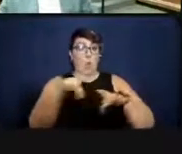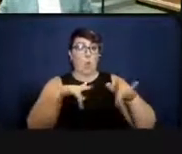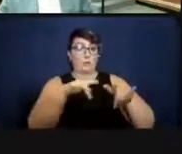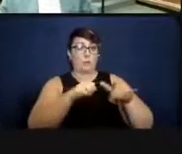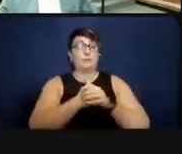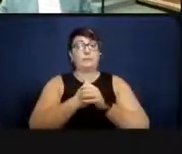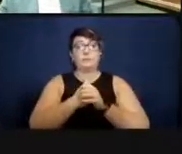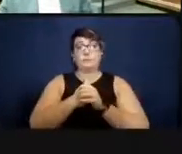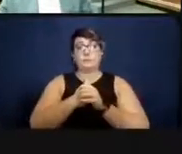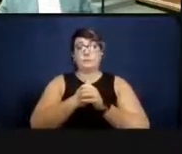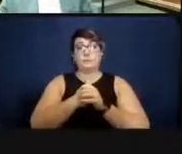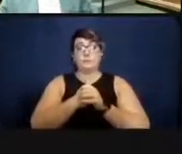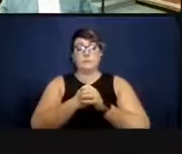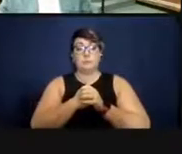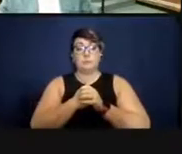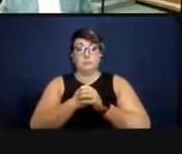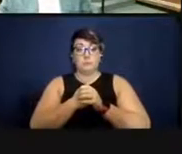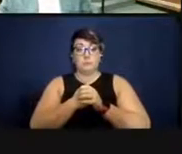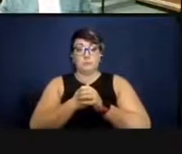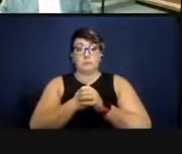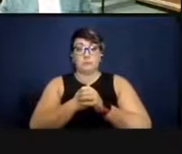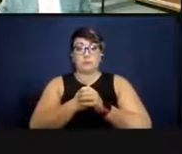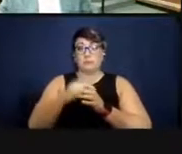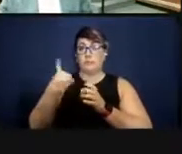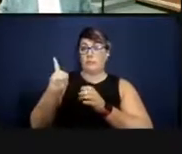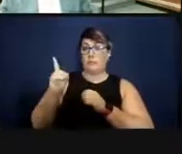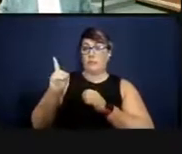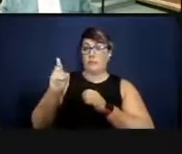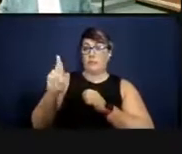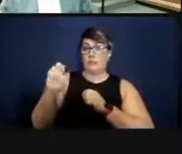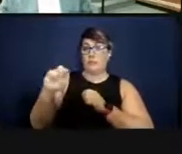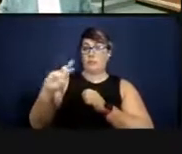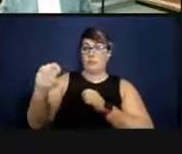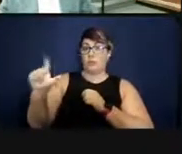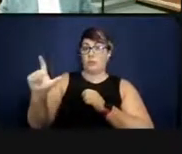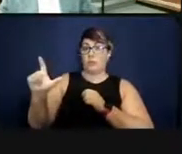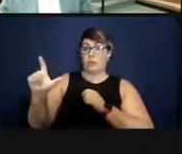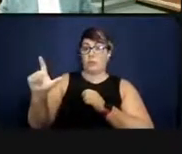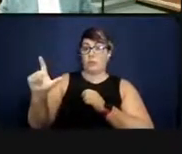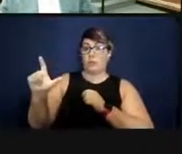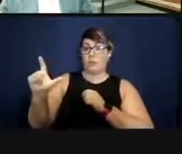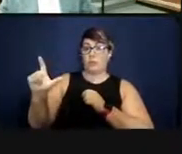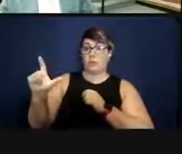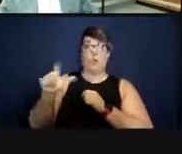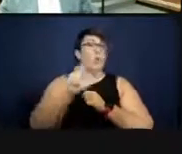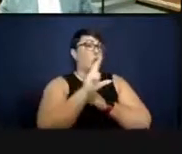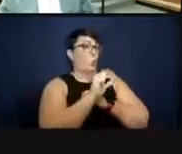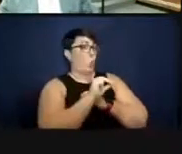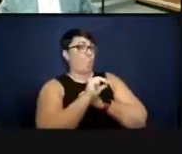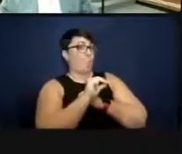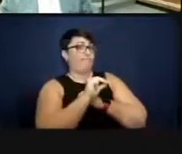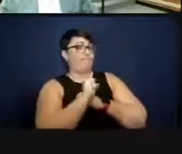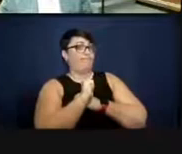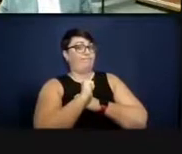Sasa nitamuuliza kila mmoja wenyu. Bwana Shul.